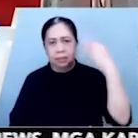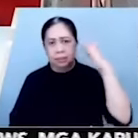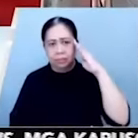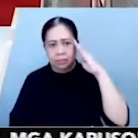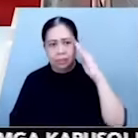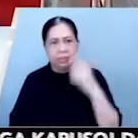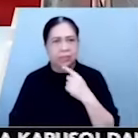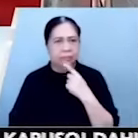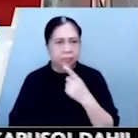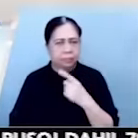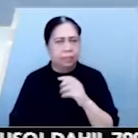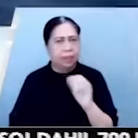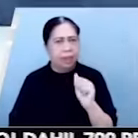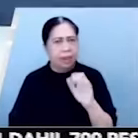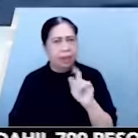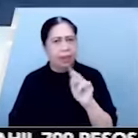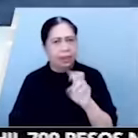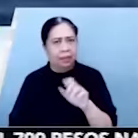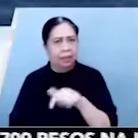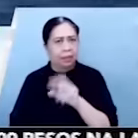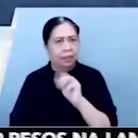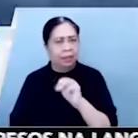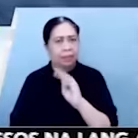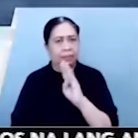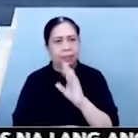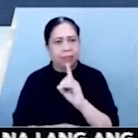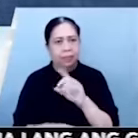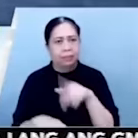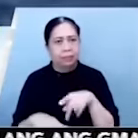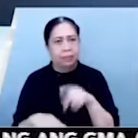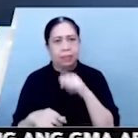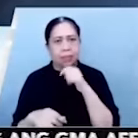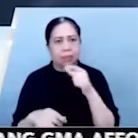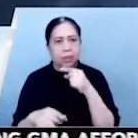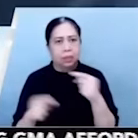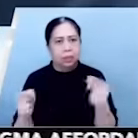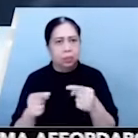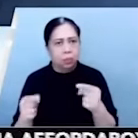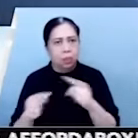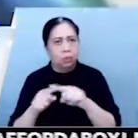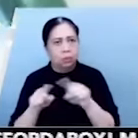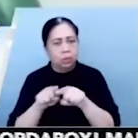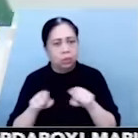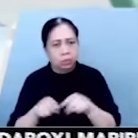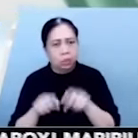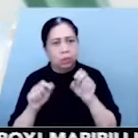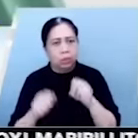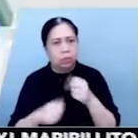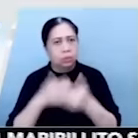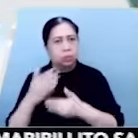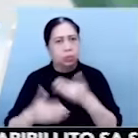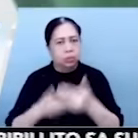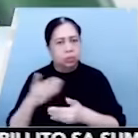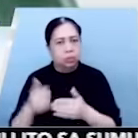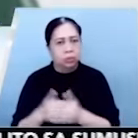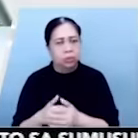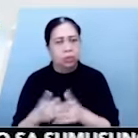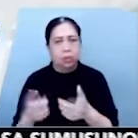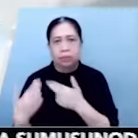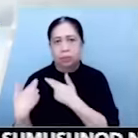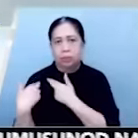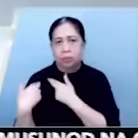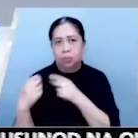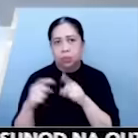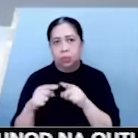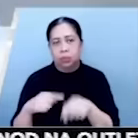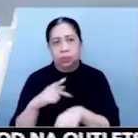aktibo naman ang MDT, hindi lang sa armed conflict kundi pati sa mga operasyon. May obligasyon din ang Pilipinas